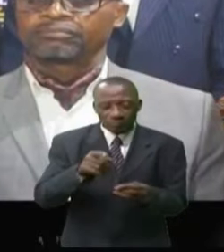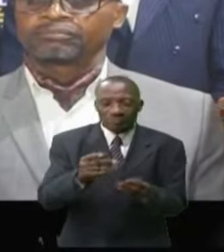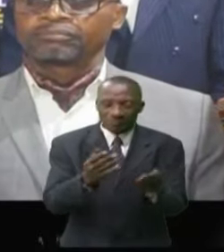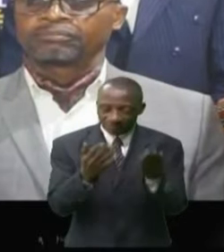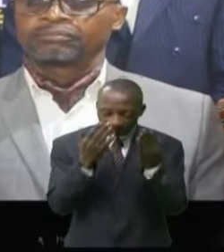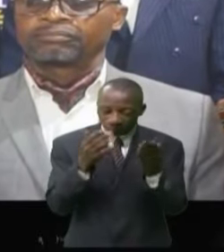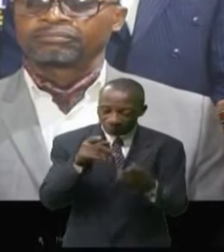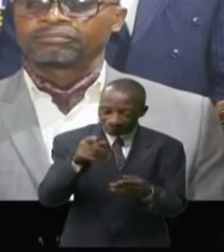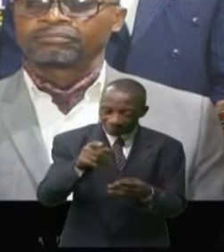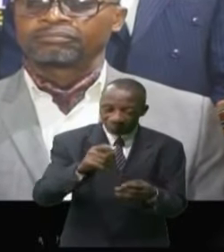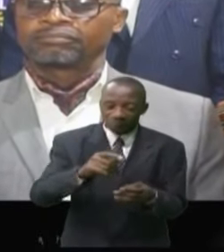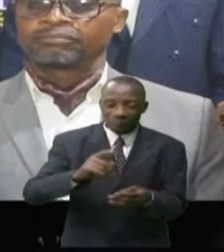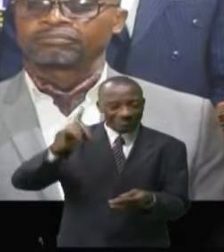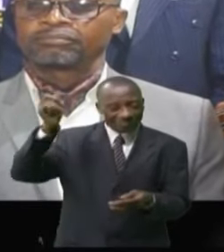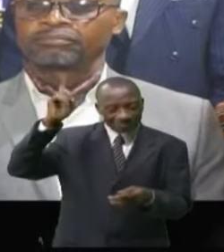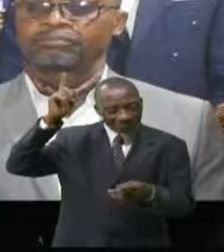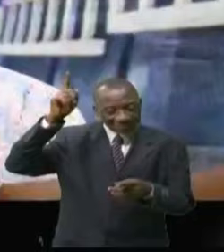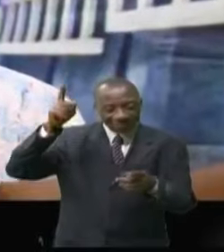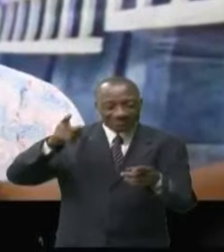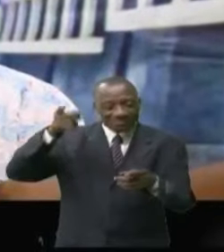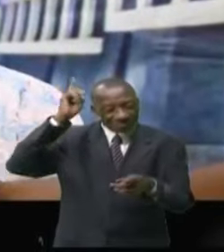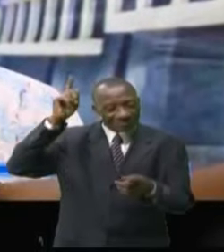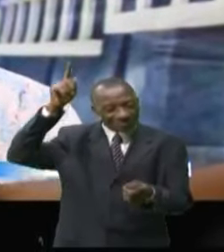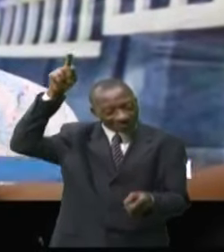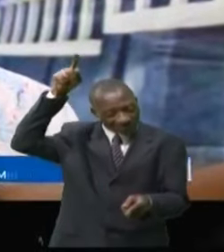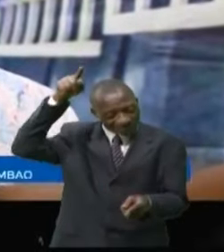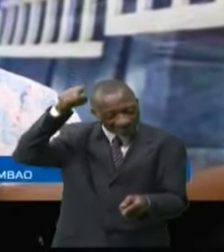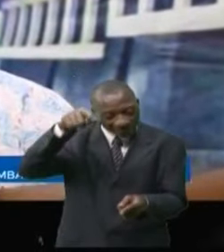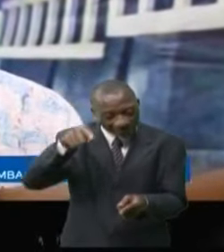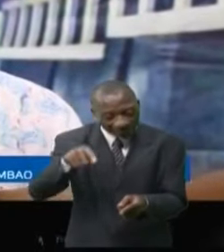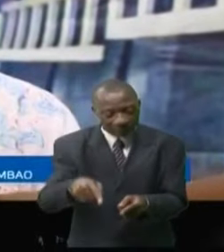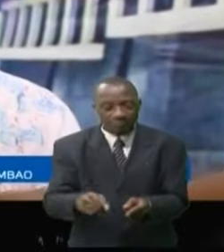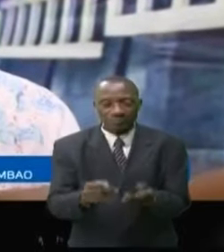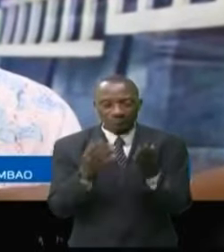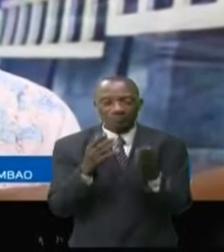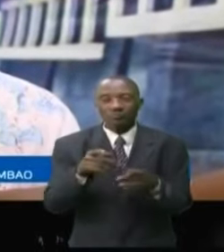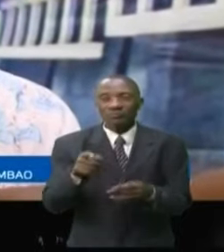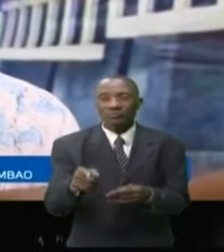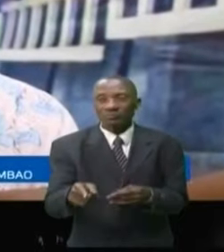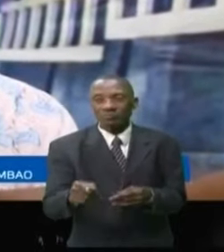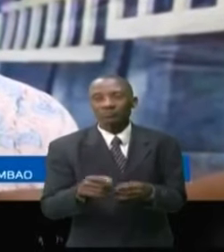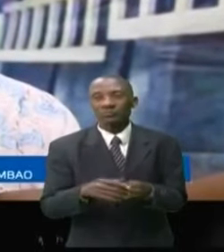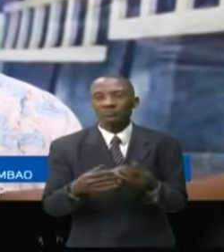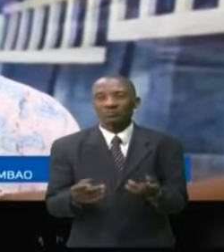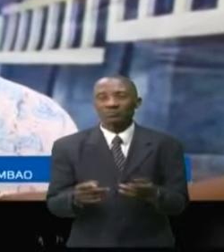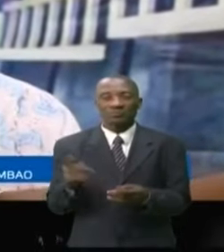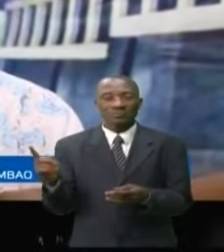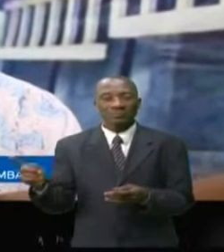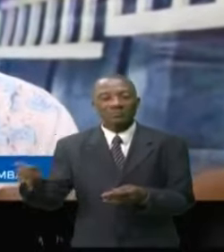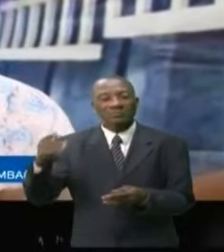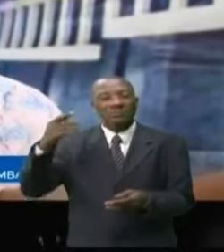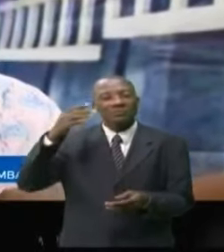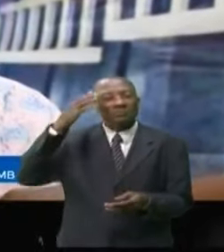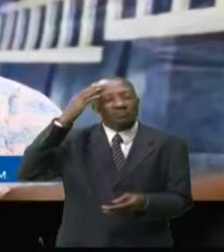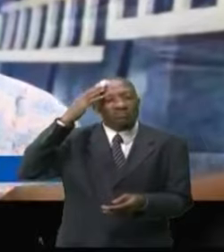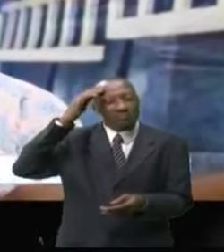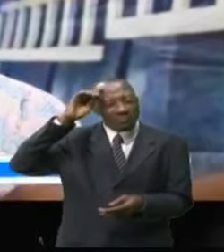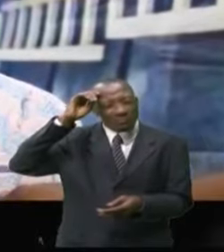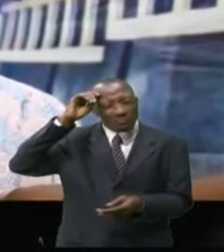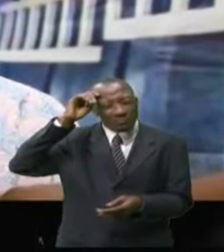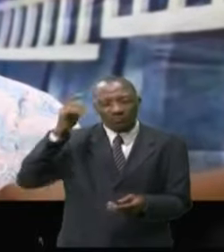statuts sont là l'association est née je souhaite que cette association qui vient d' être puisse